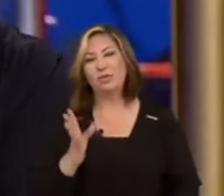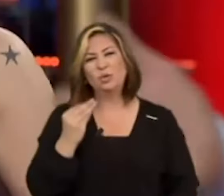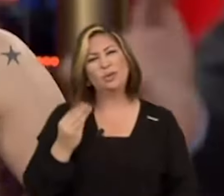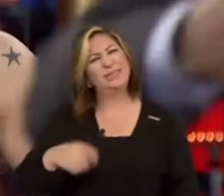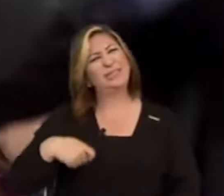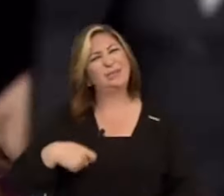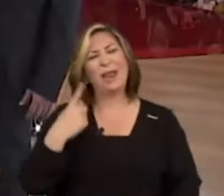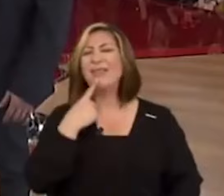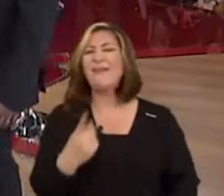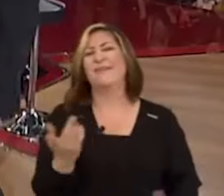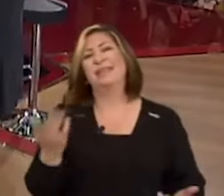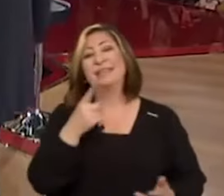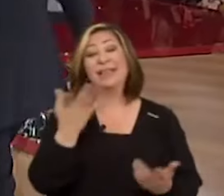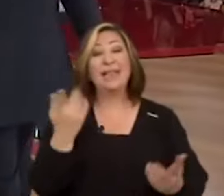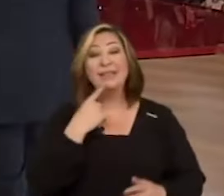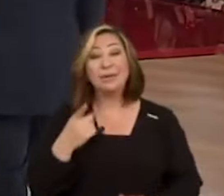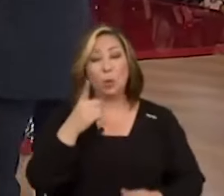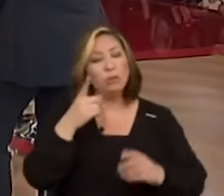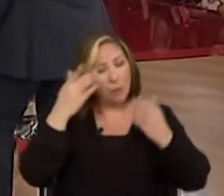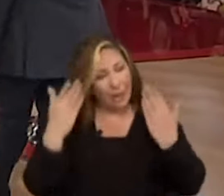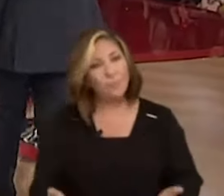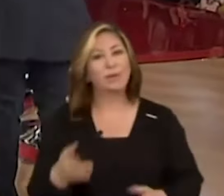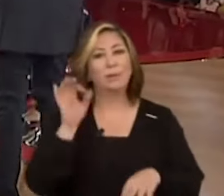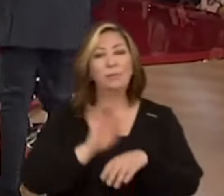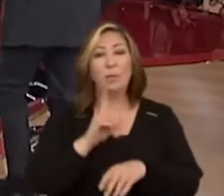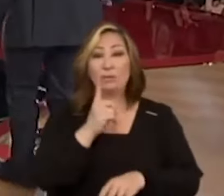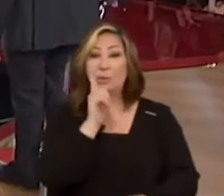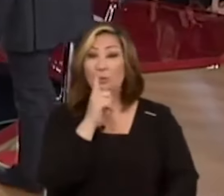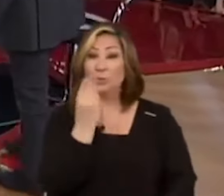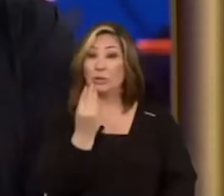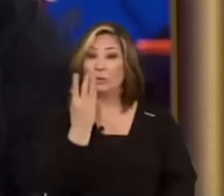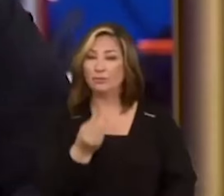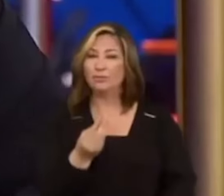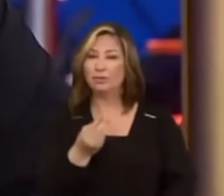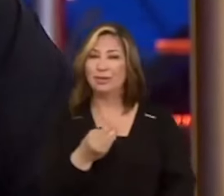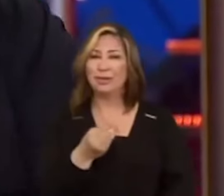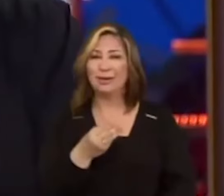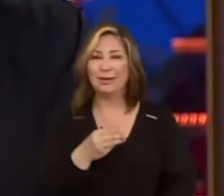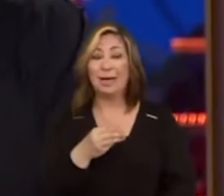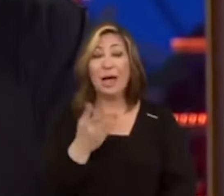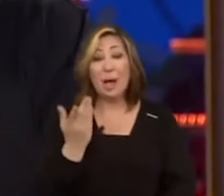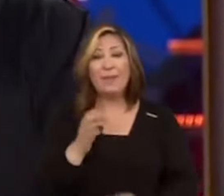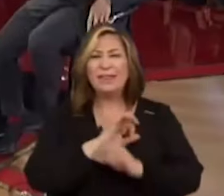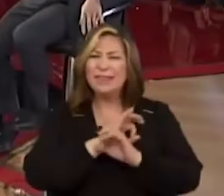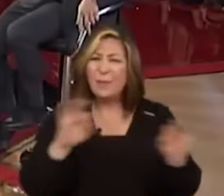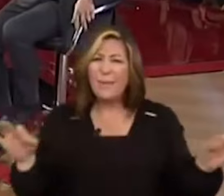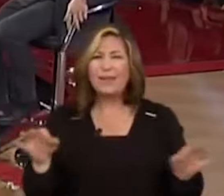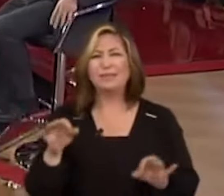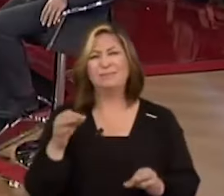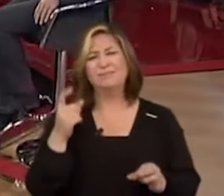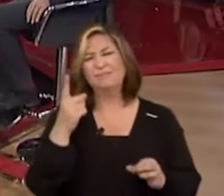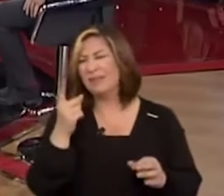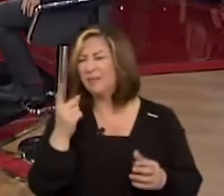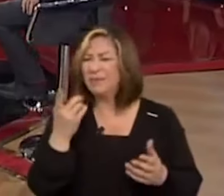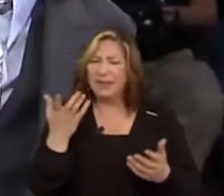çok saçma bir laf. Ama sen ne dersen onu ikna edersin. Böyle güzel bir ses olunca zaten başka çare. Ama tamamen, bence tamamen